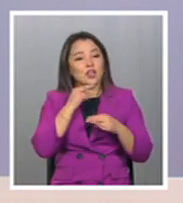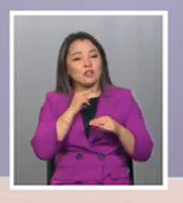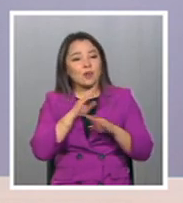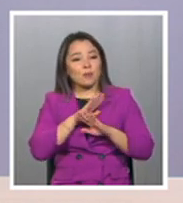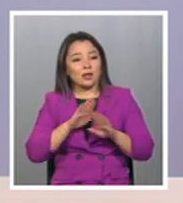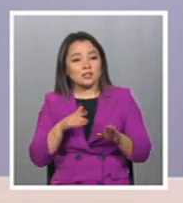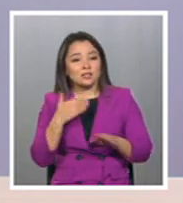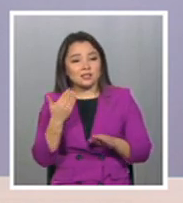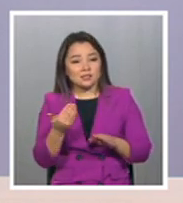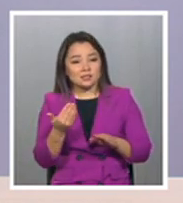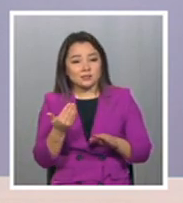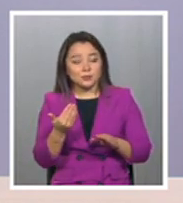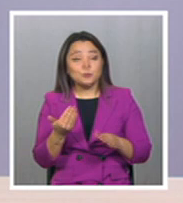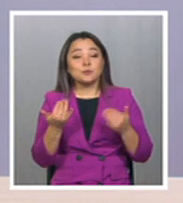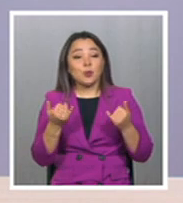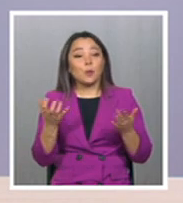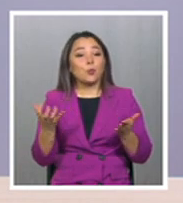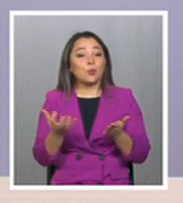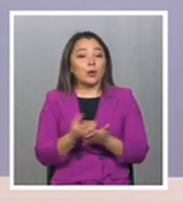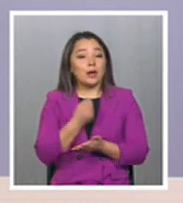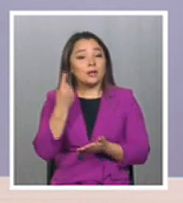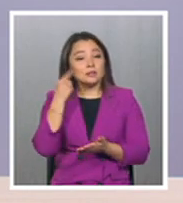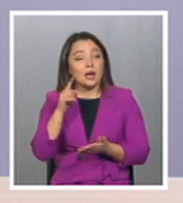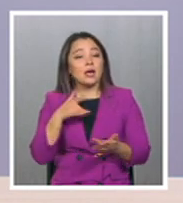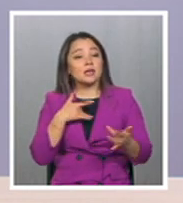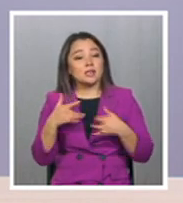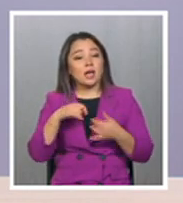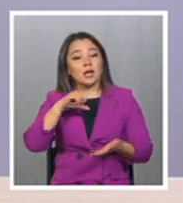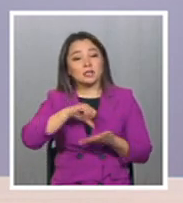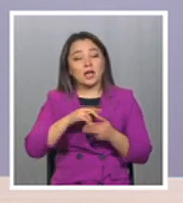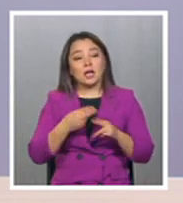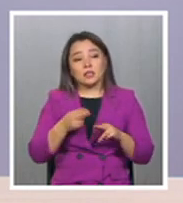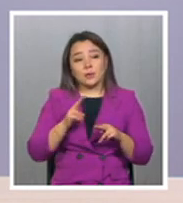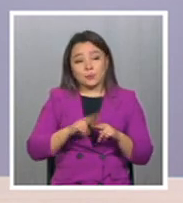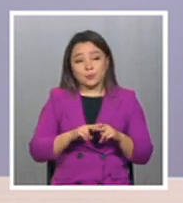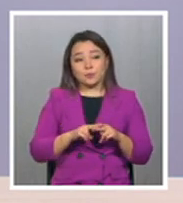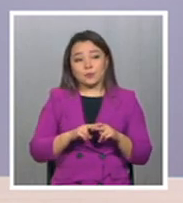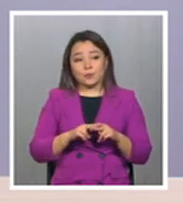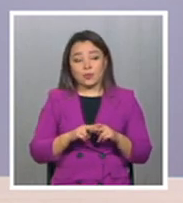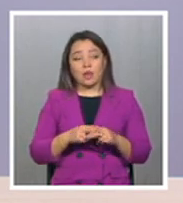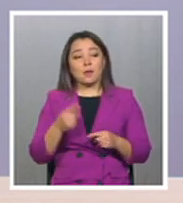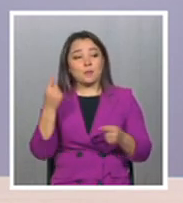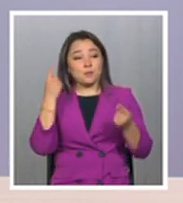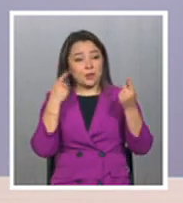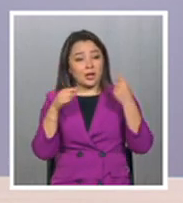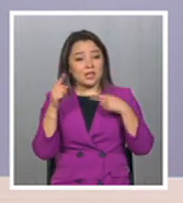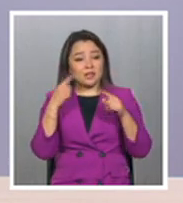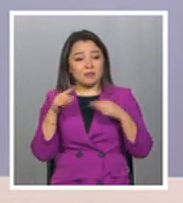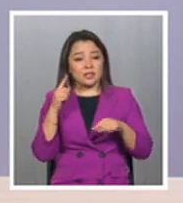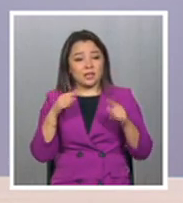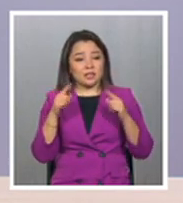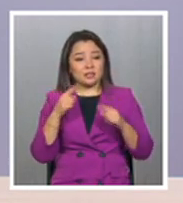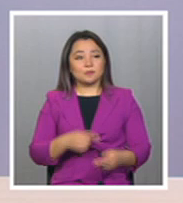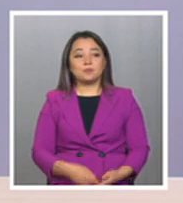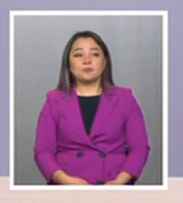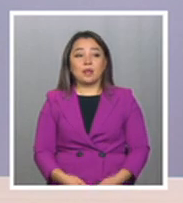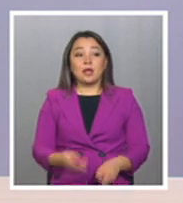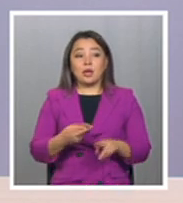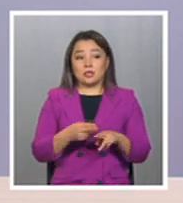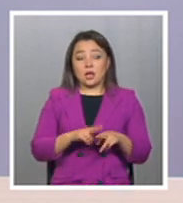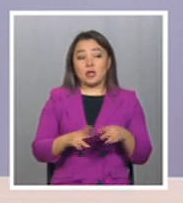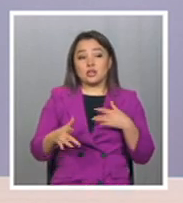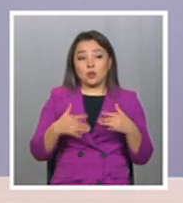невнимательные. Угадайте героя этих произведений. Этот